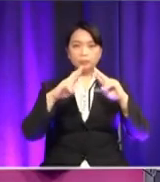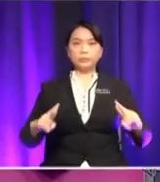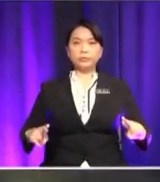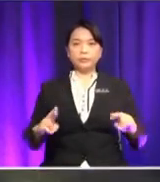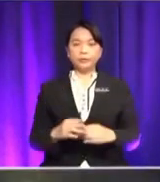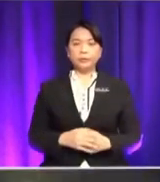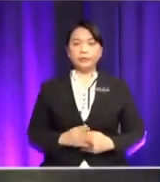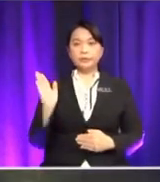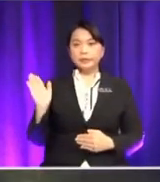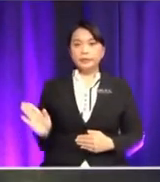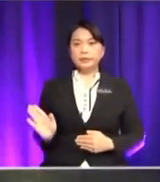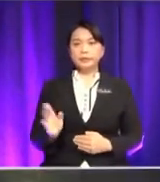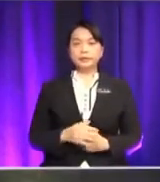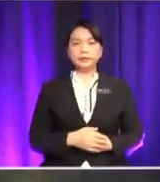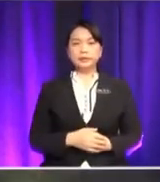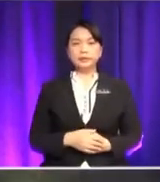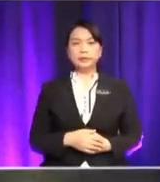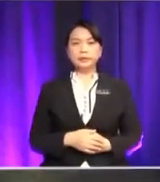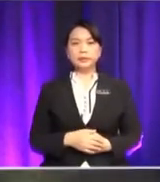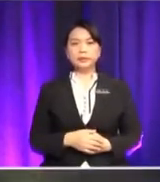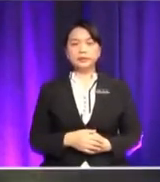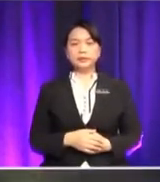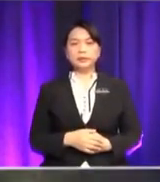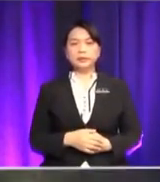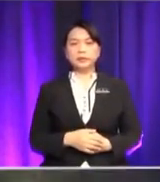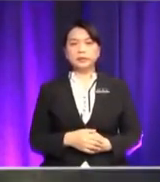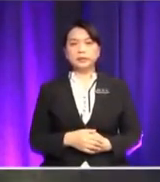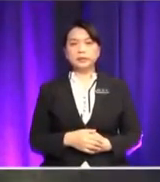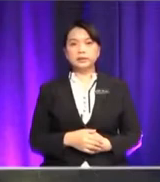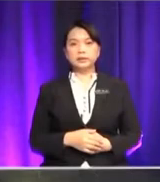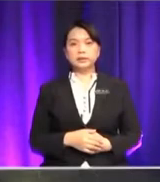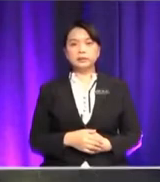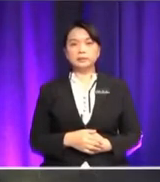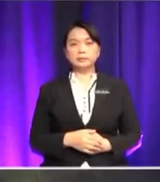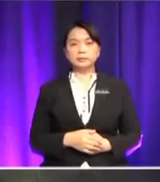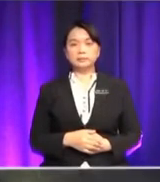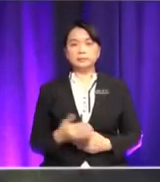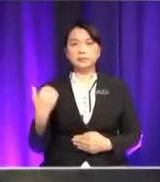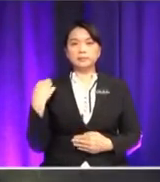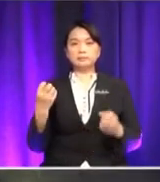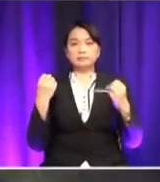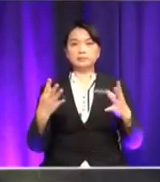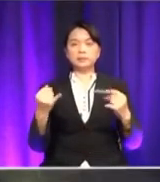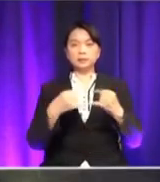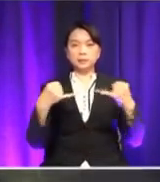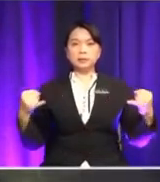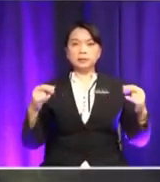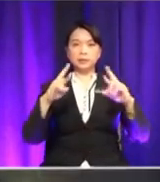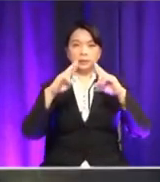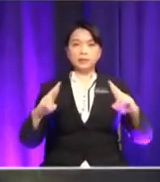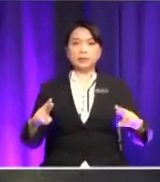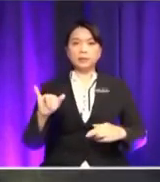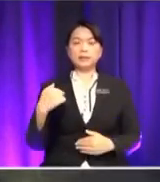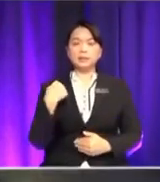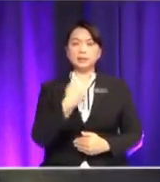di sini cek Gung ada Ujang gagatan enggak sayur di sini oke Ada banyak jenis Bombom sebenarnya yang perlu